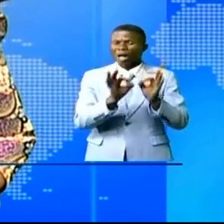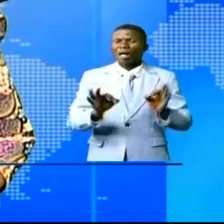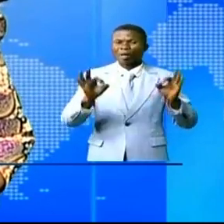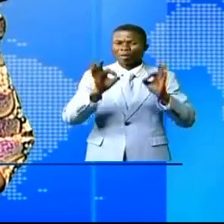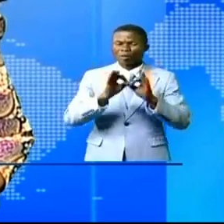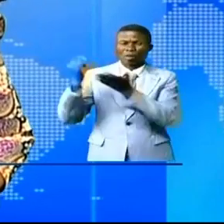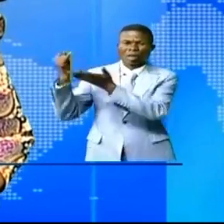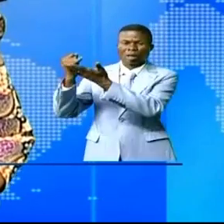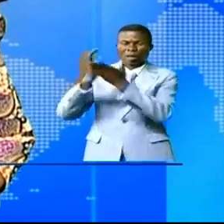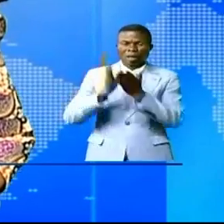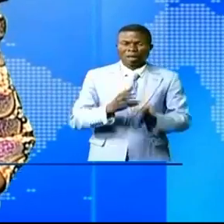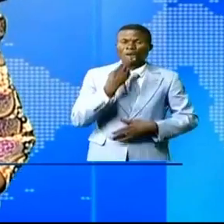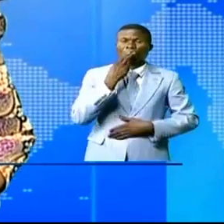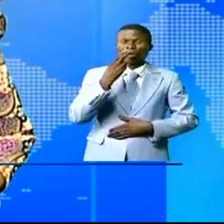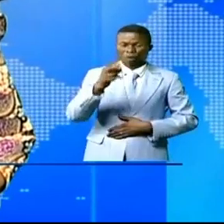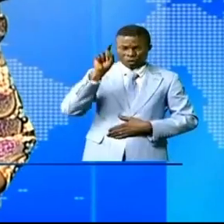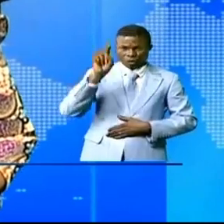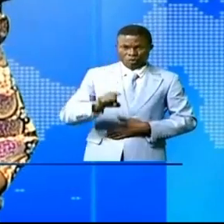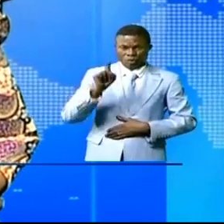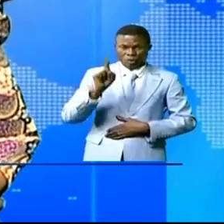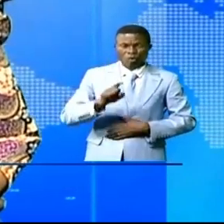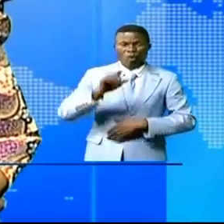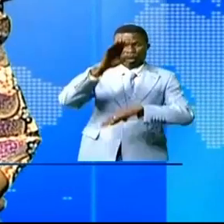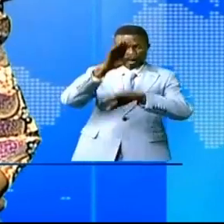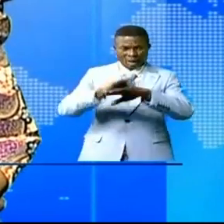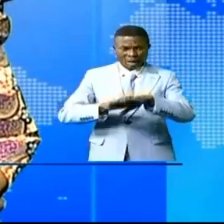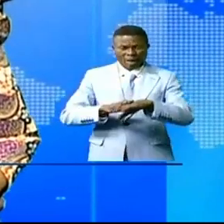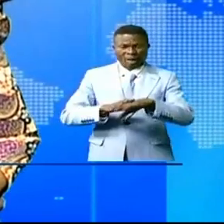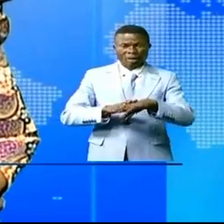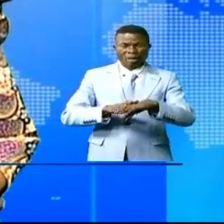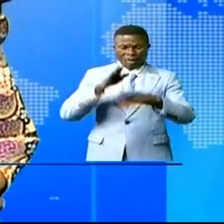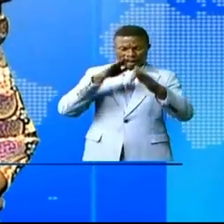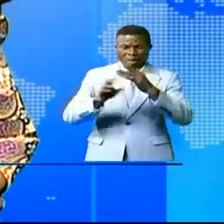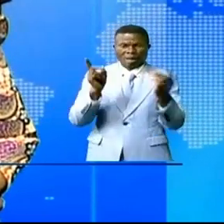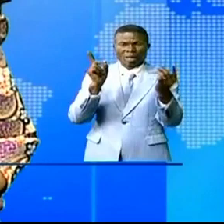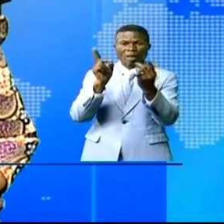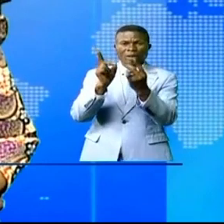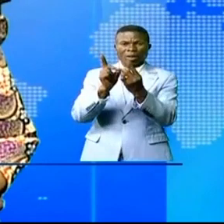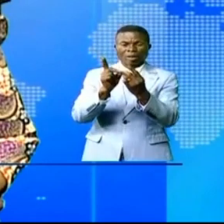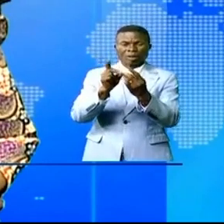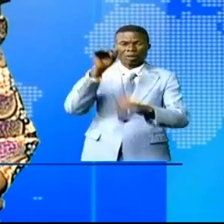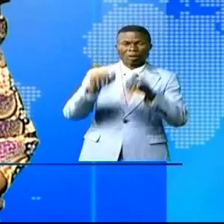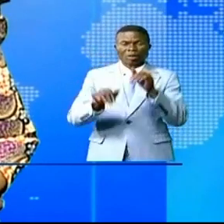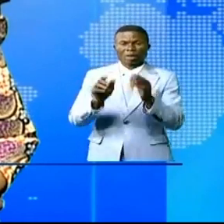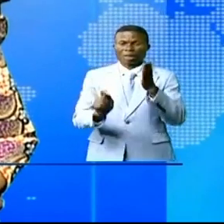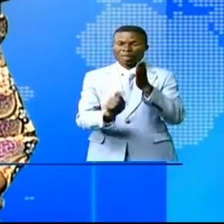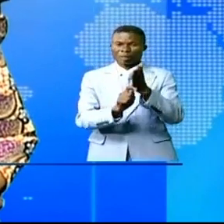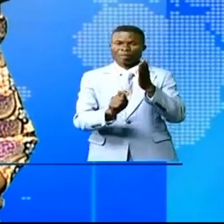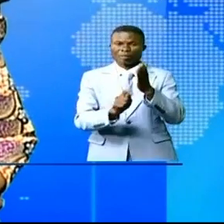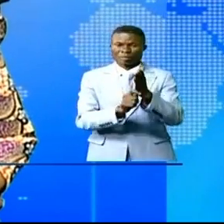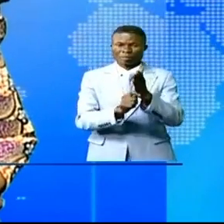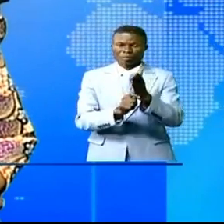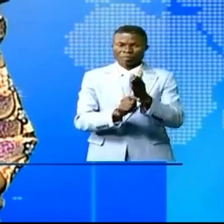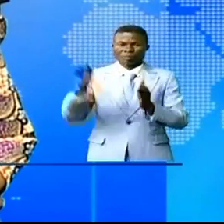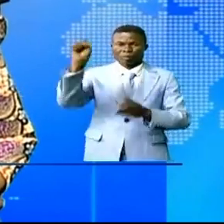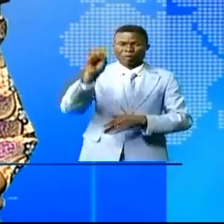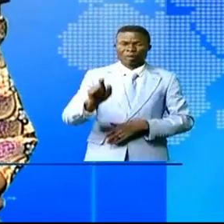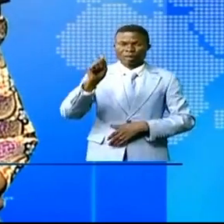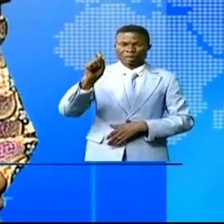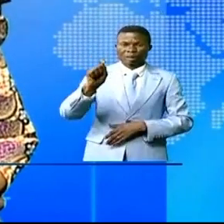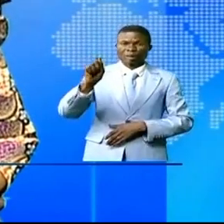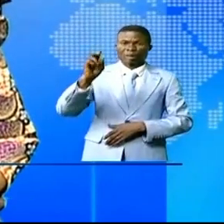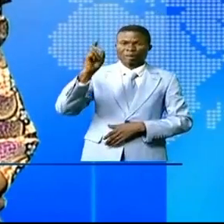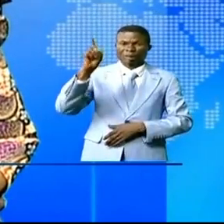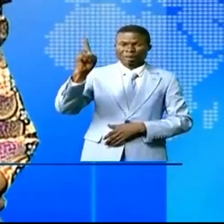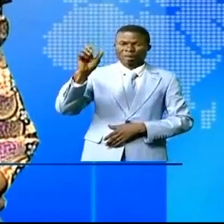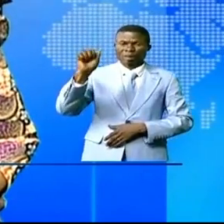importateurs des cigarettes sont invités à concentrer en contact avec le secrétariat technique du spd à et à